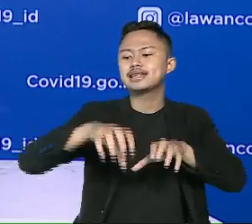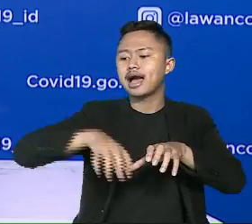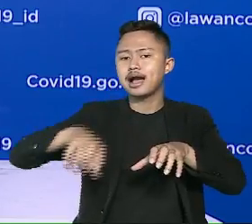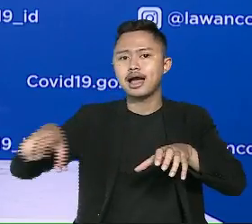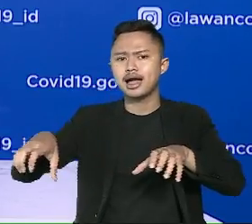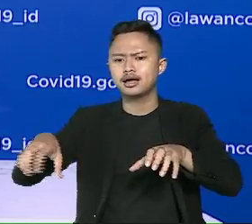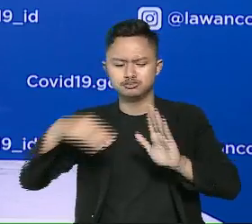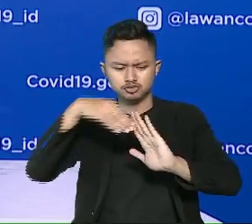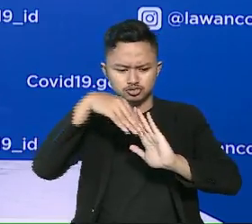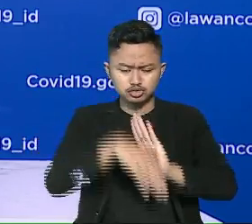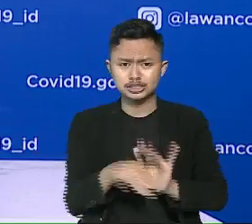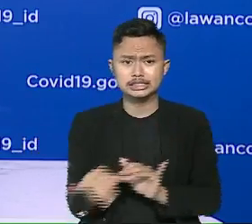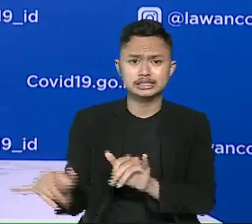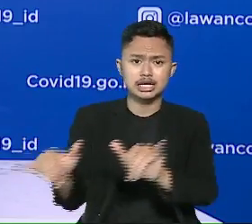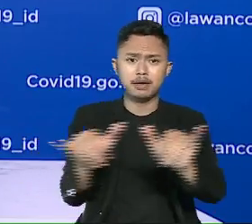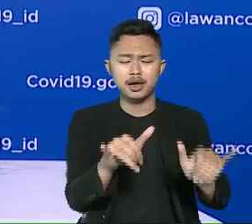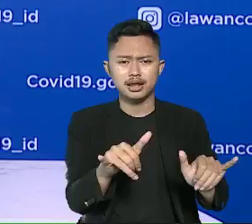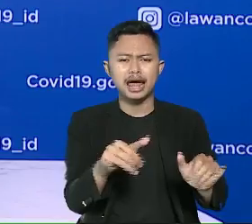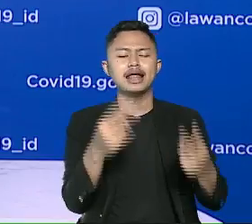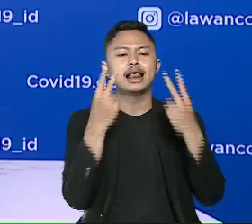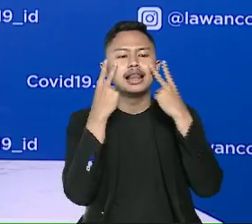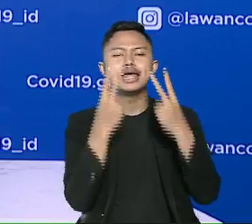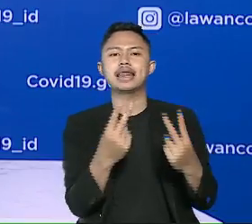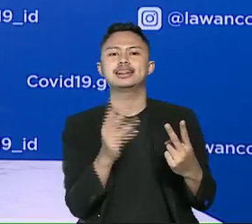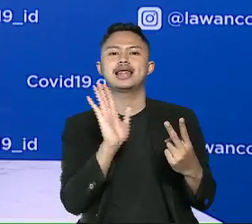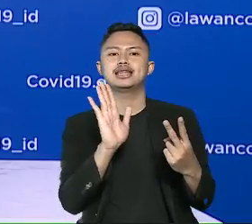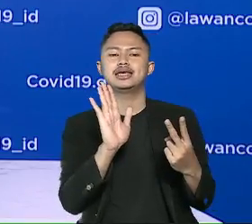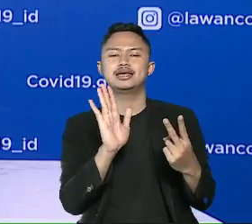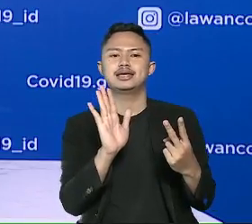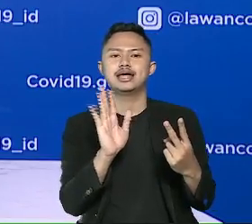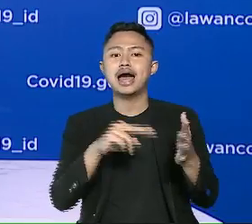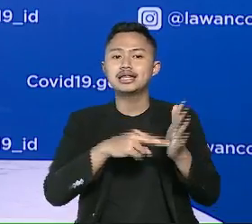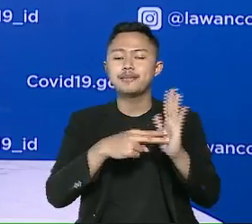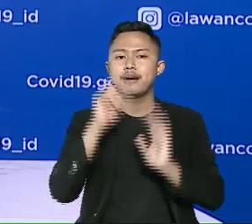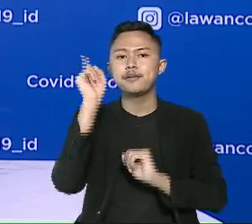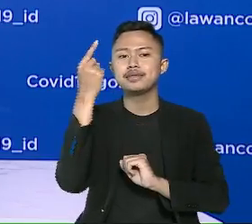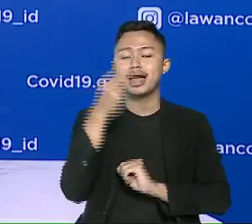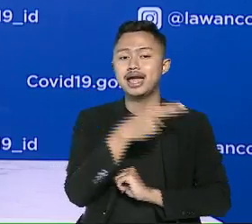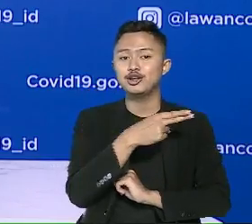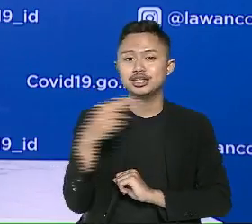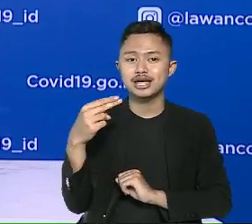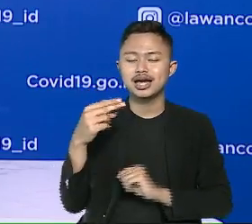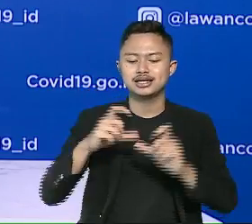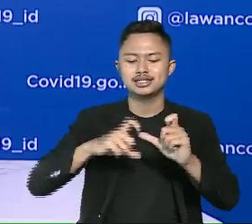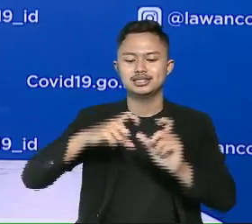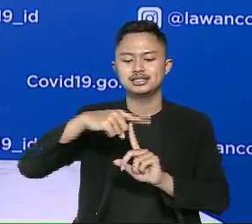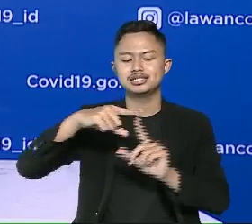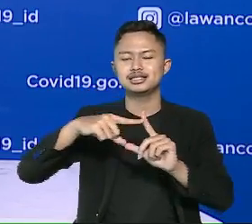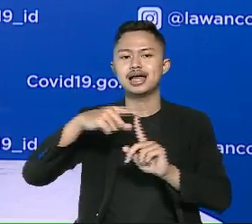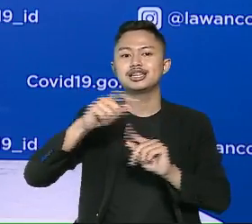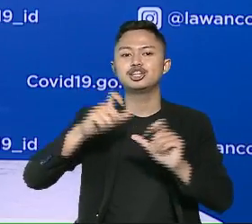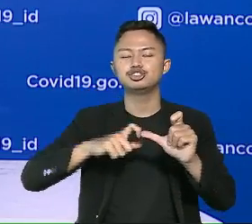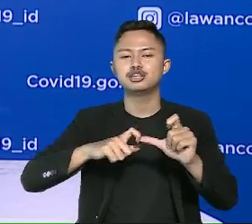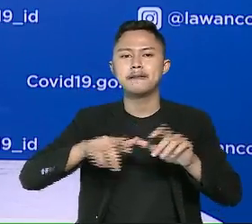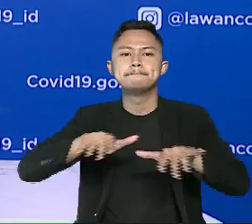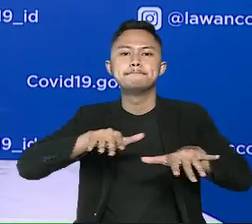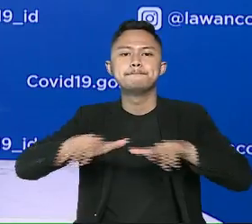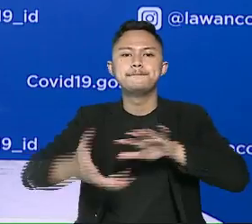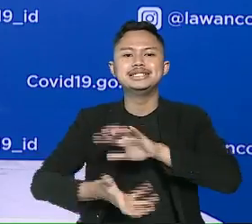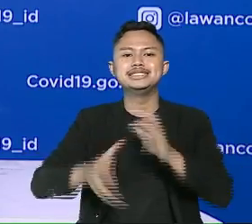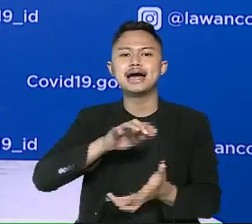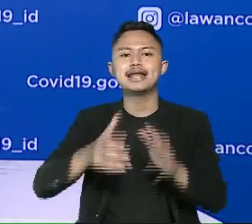Apabila pandemi COVID-19 telah usai, maka pemerintah Indonesia juga dapat mencabut status bencana nasional